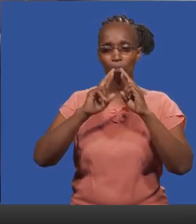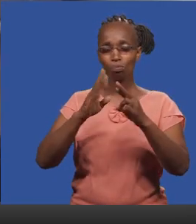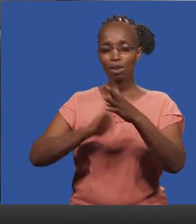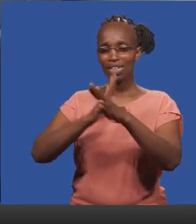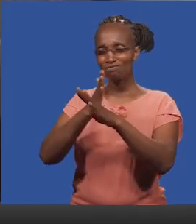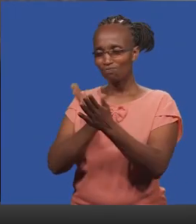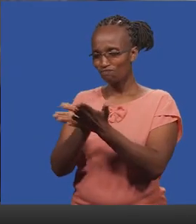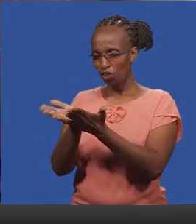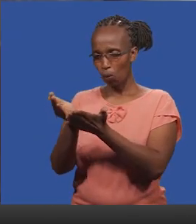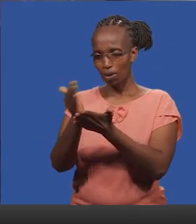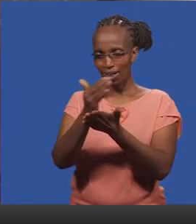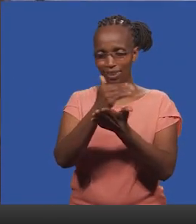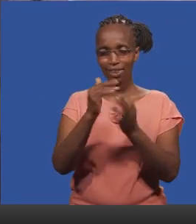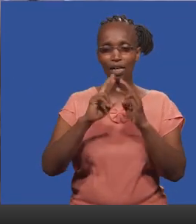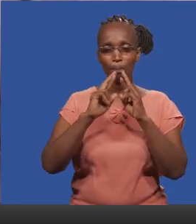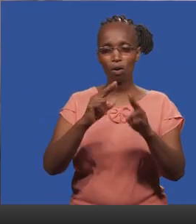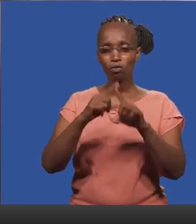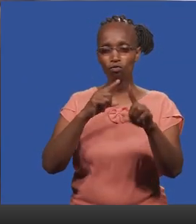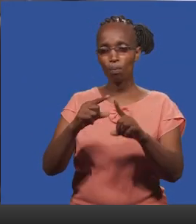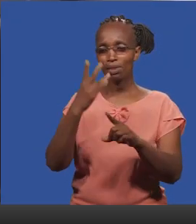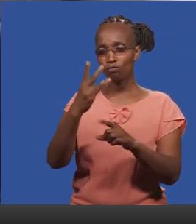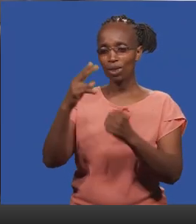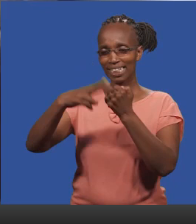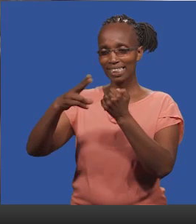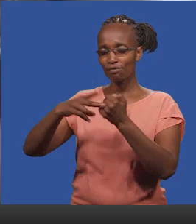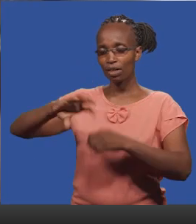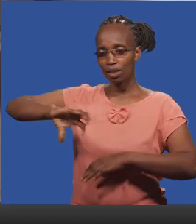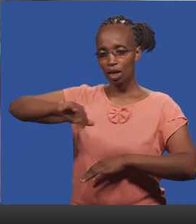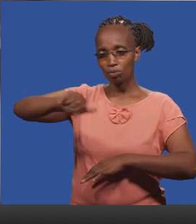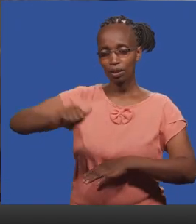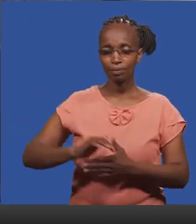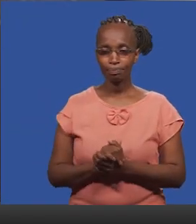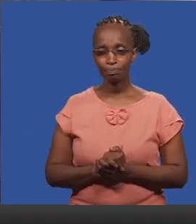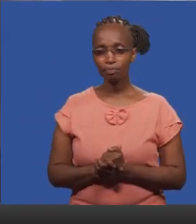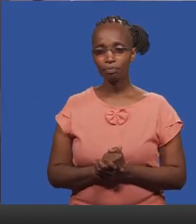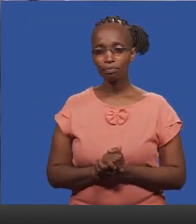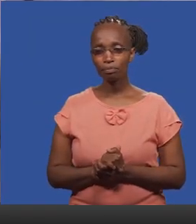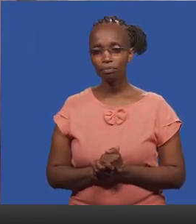ya kukusanya maoni kutoka kwa washikadau katika kaunti zote 47.